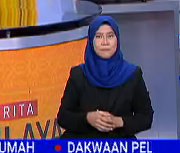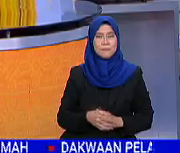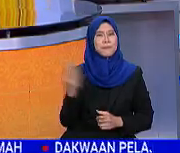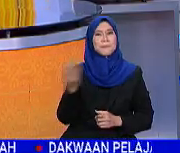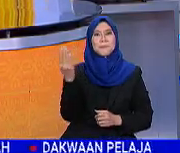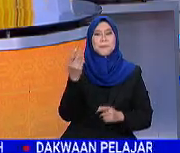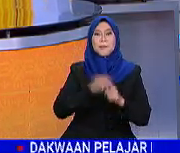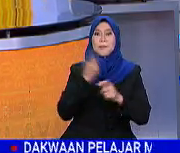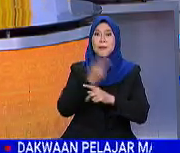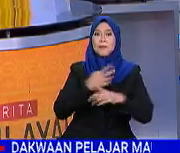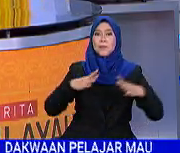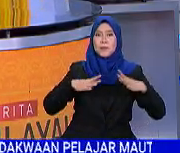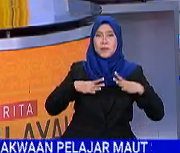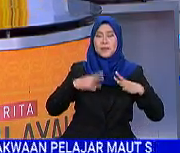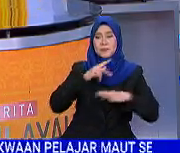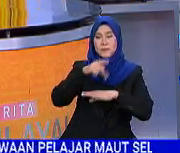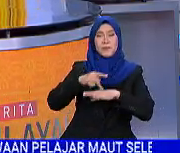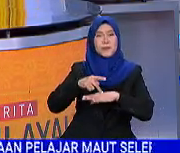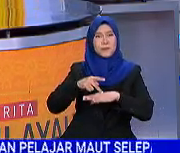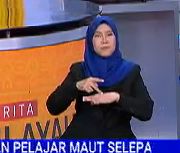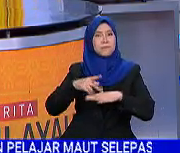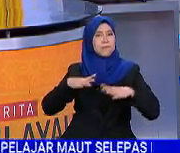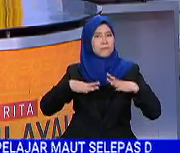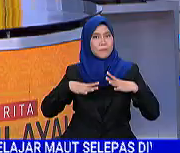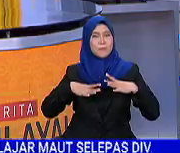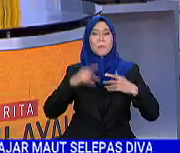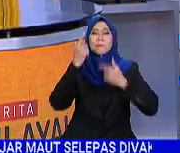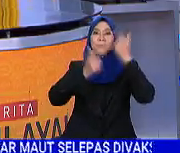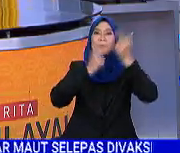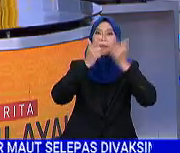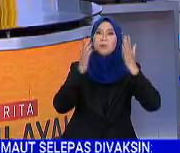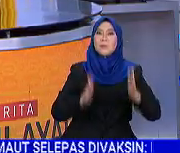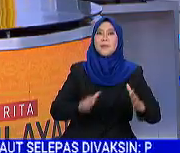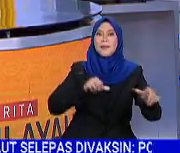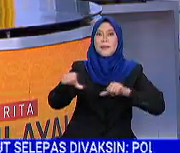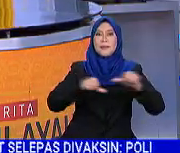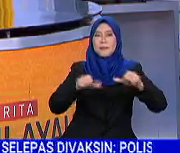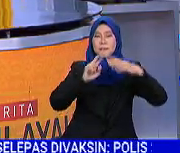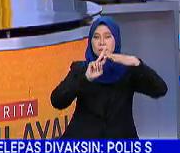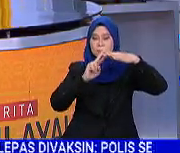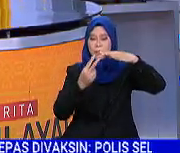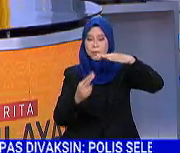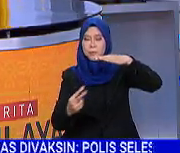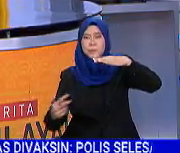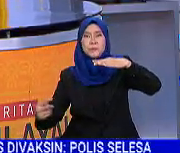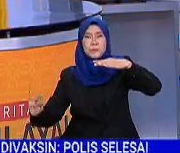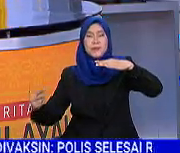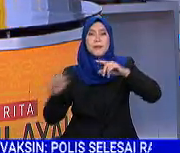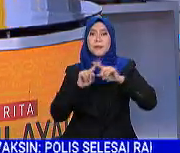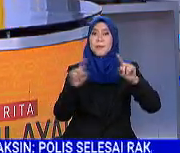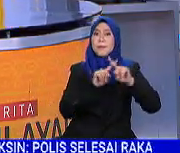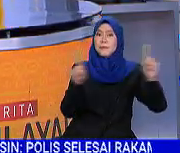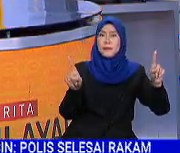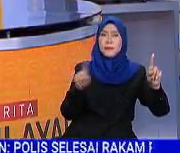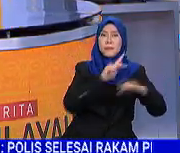Lazimnya setiap kali bercuti ke Pulau Peranginan, pengunjung pastinya didedahkan dengan aktiviti selam scuba dan snorkel. Namun berbeza